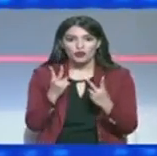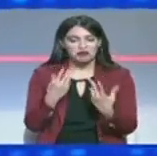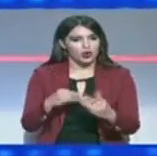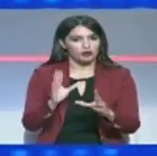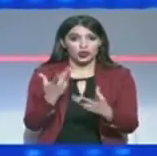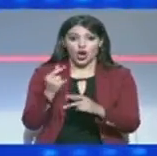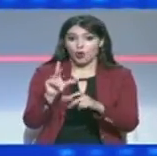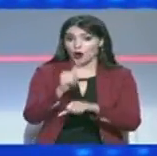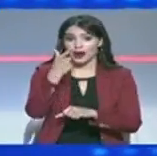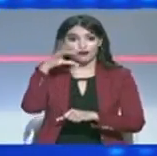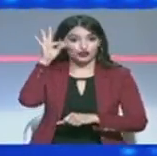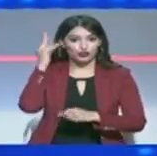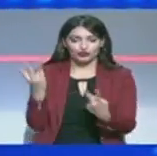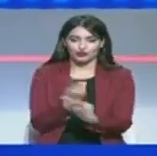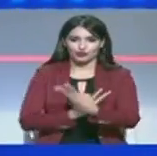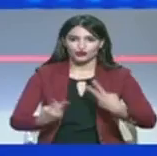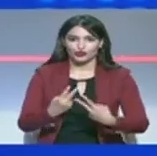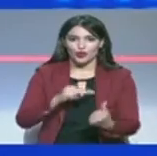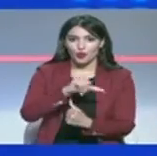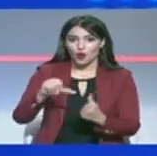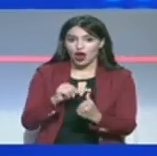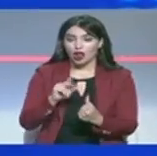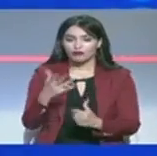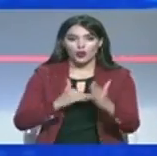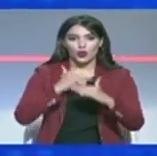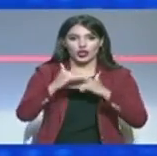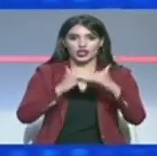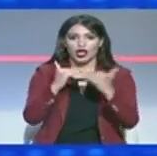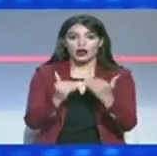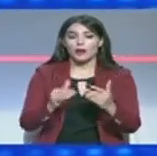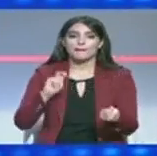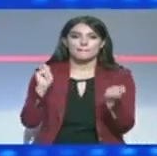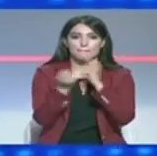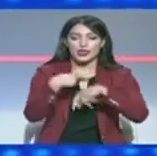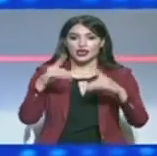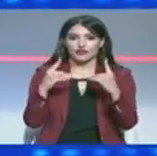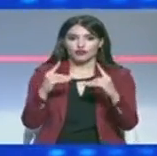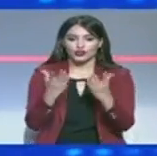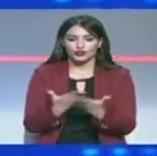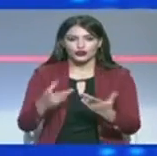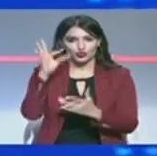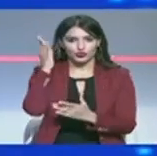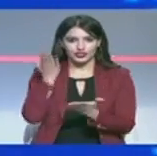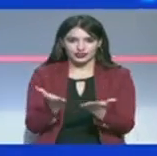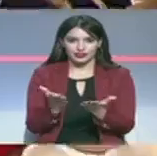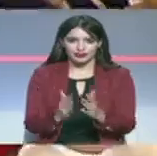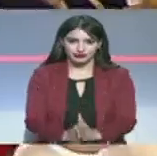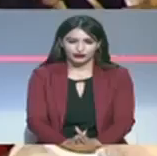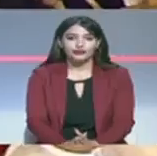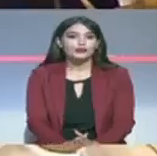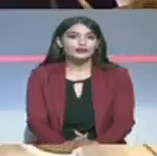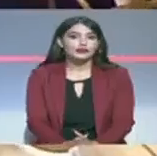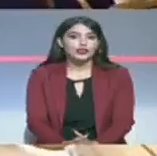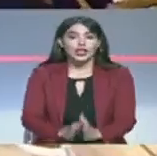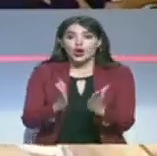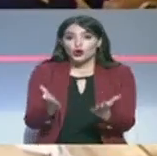حضري يختزل التداول السلمي على السلطة وتقدم مسار الانتقال الديمقراطي في تونس.